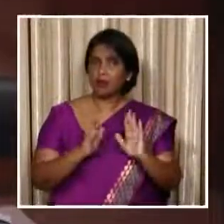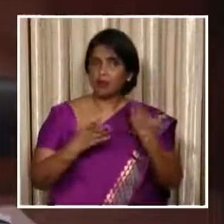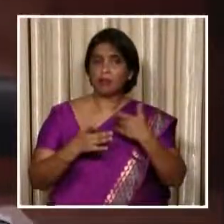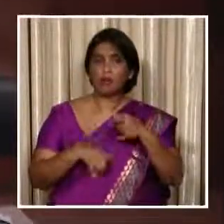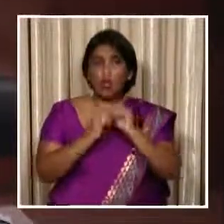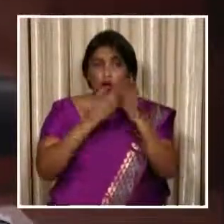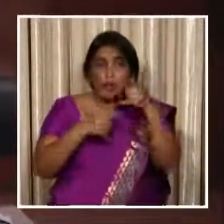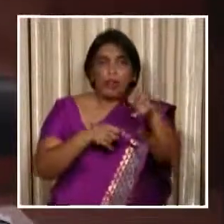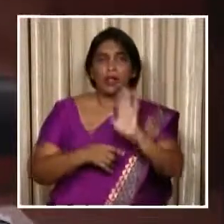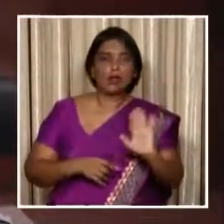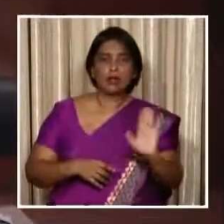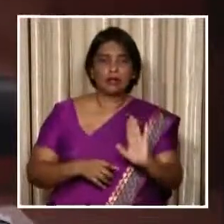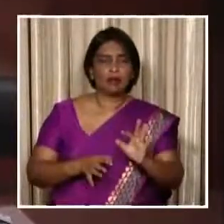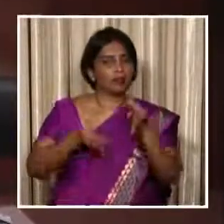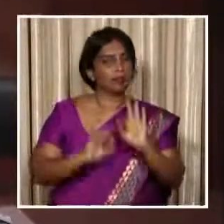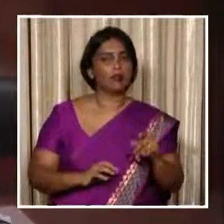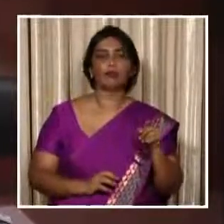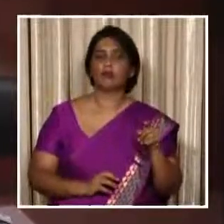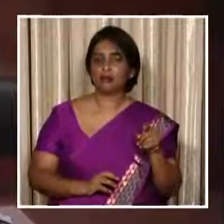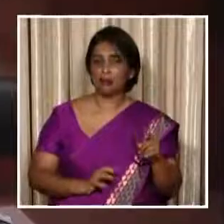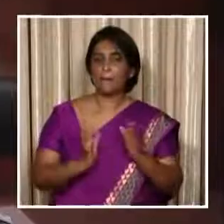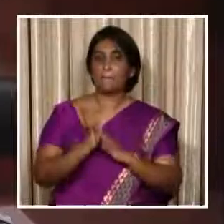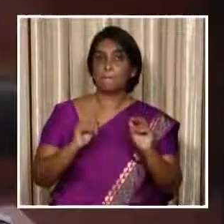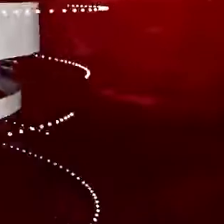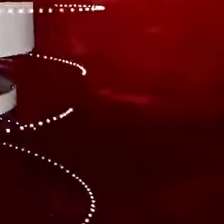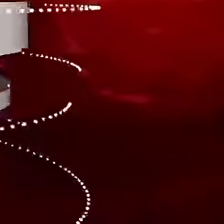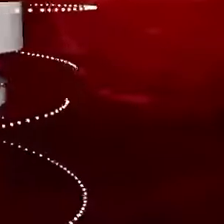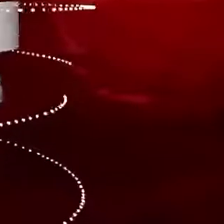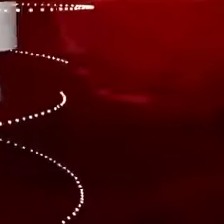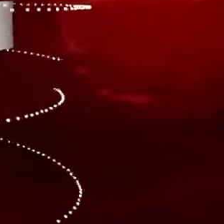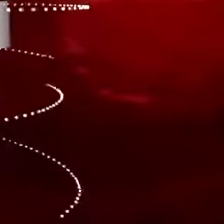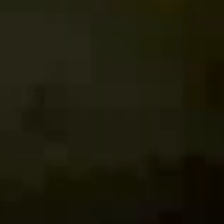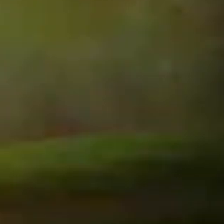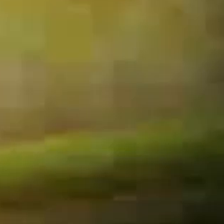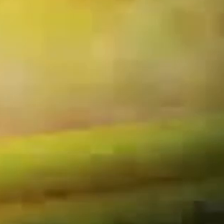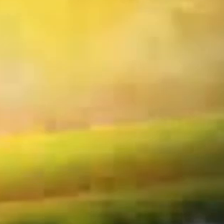ගන්න අවස්ථාවක් නෙමෙයි ඒ නිසා ඉතා පැහැදිලිවම මාධ්‍ය රංගනයක් මේ කරන්නේ